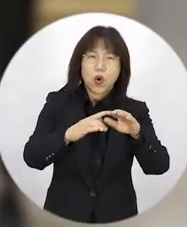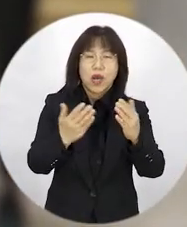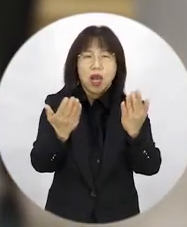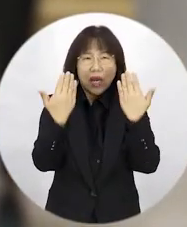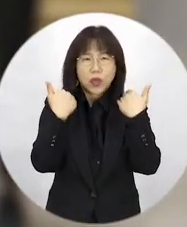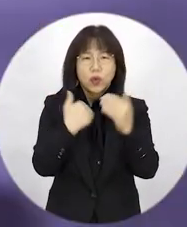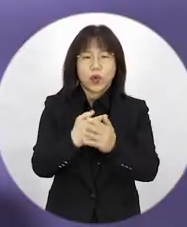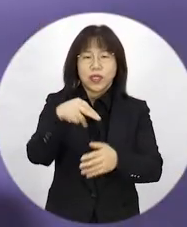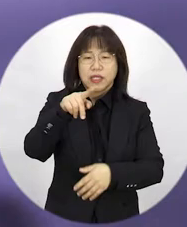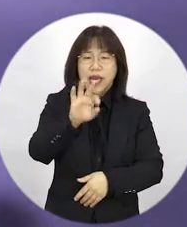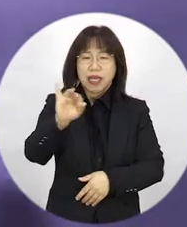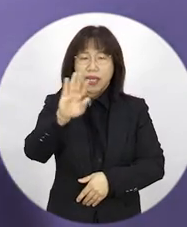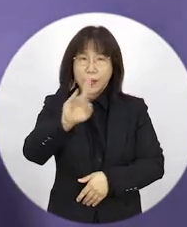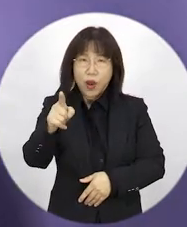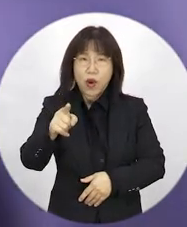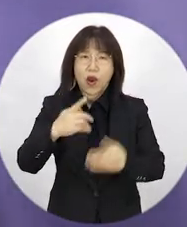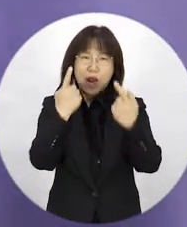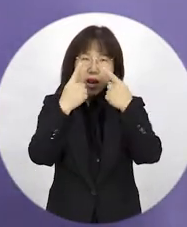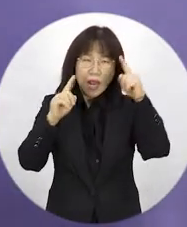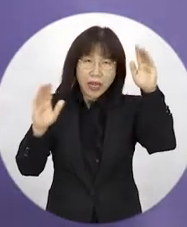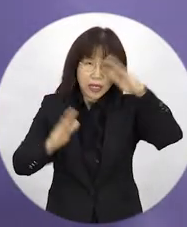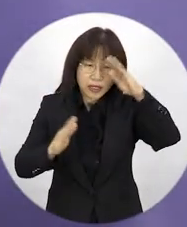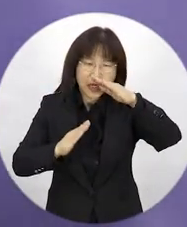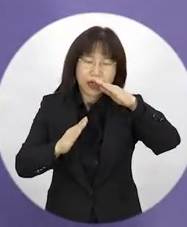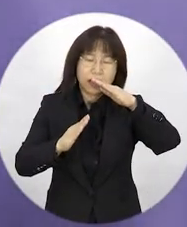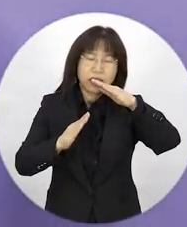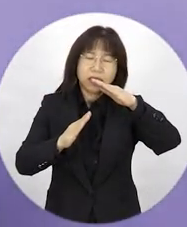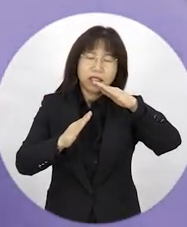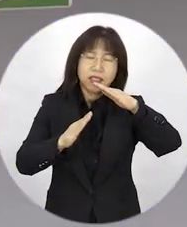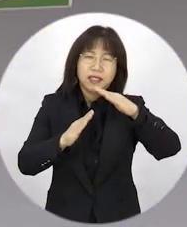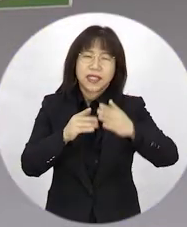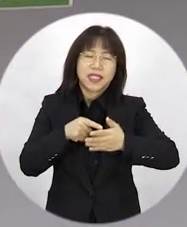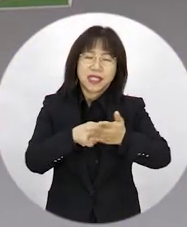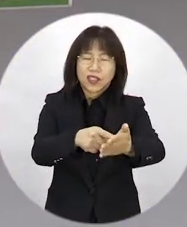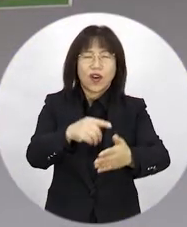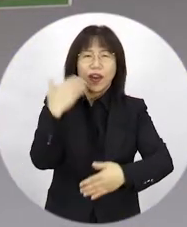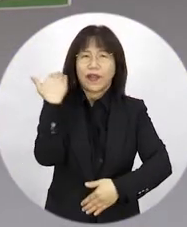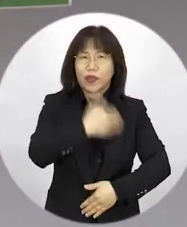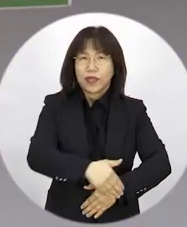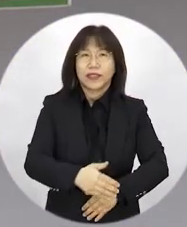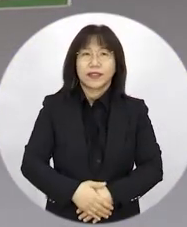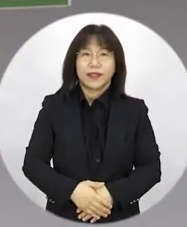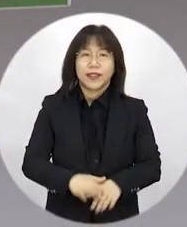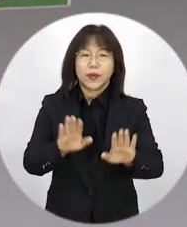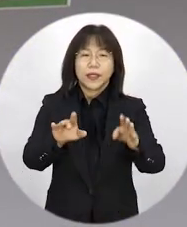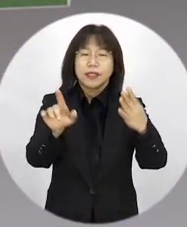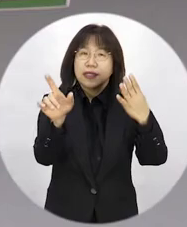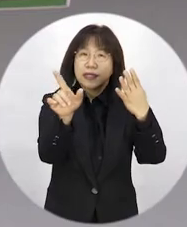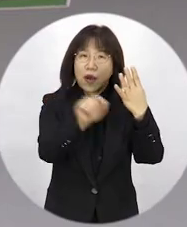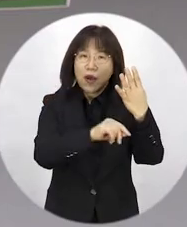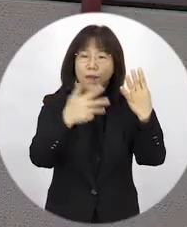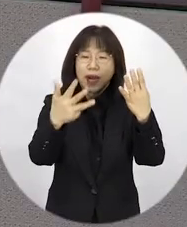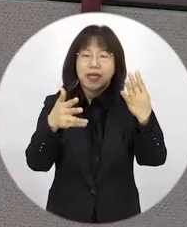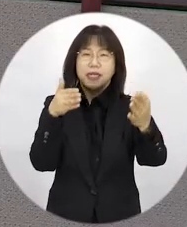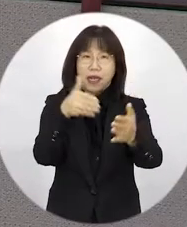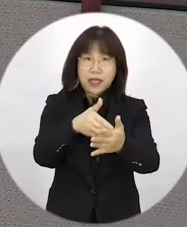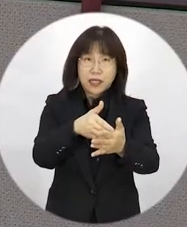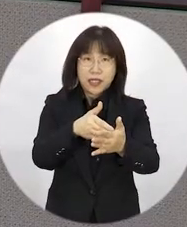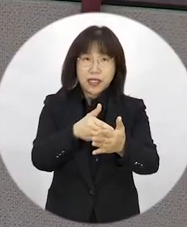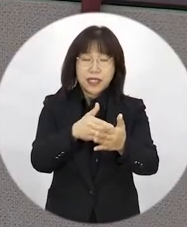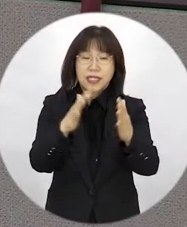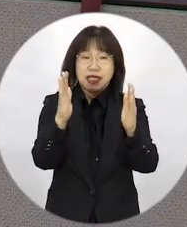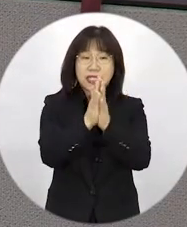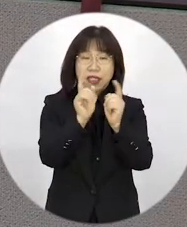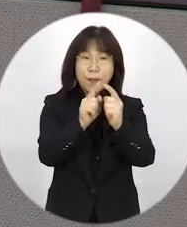방송통신대학, 사이버대학에 재학 중인 학생은 신청할 수 없습니다. 신청은 오는 4월 8일까지며 강서구 장학회